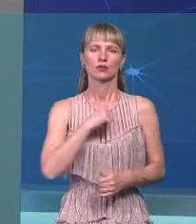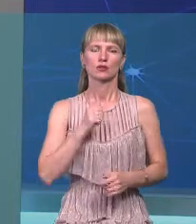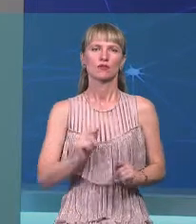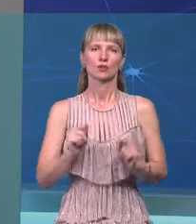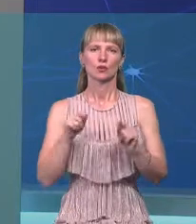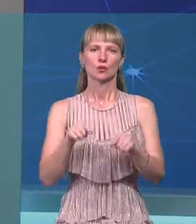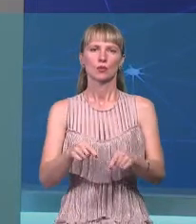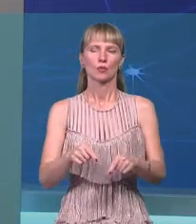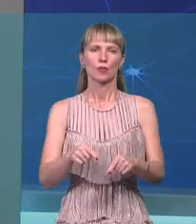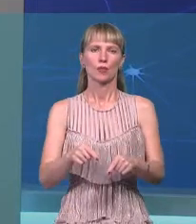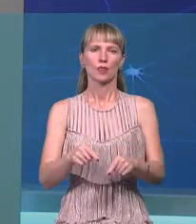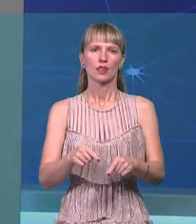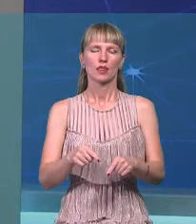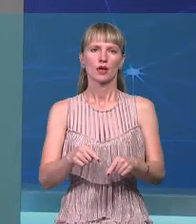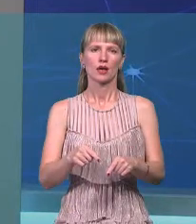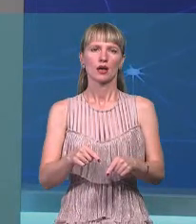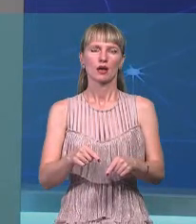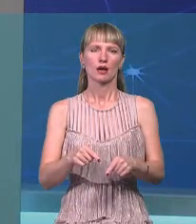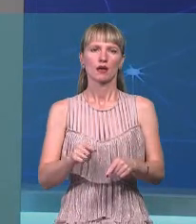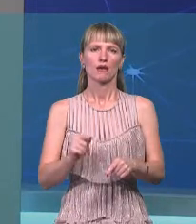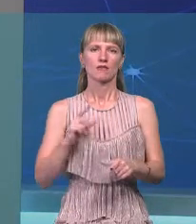вступна кампанія просто не відбудеться.